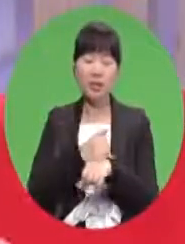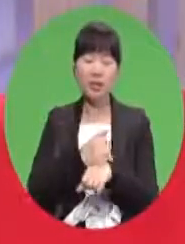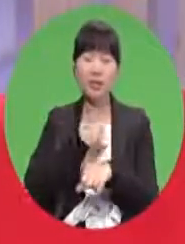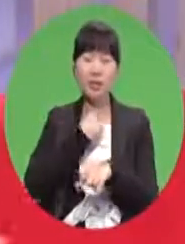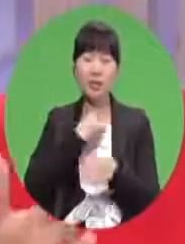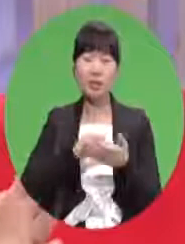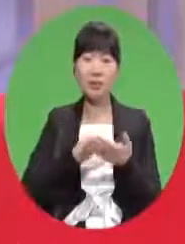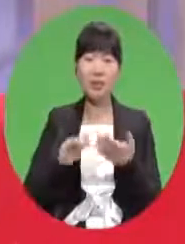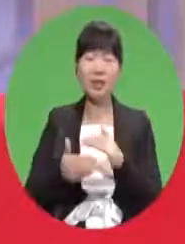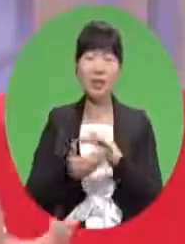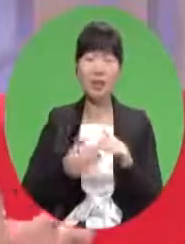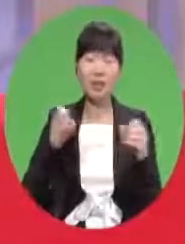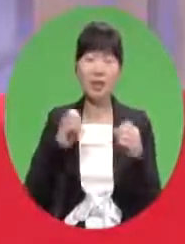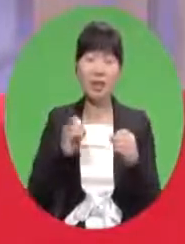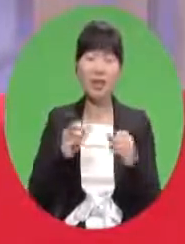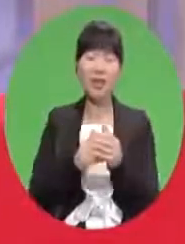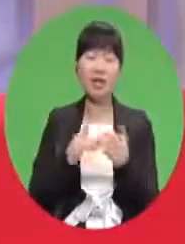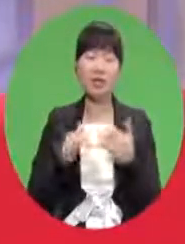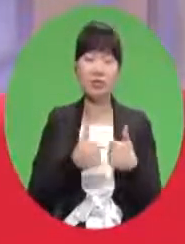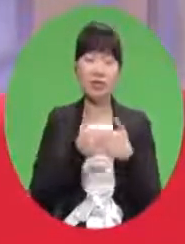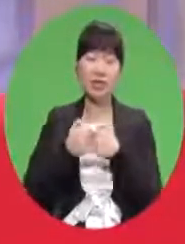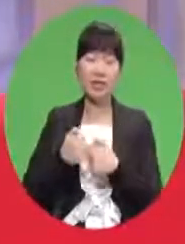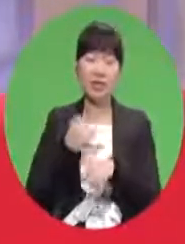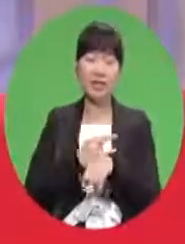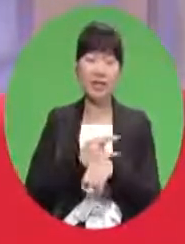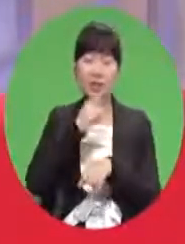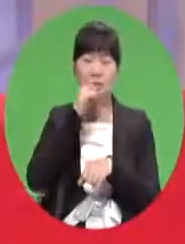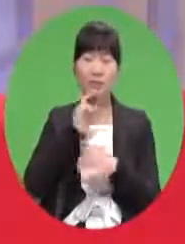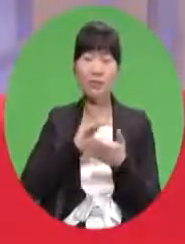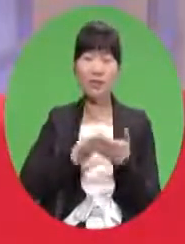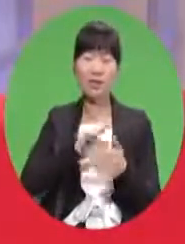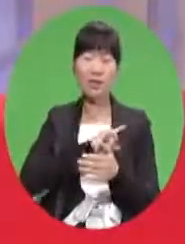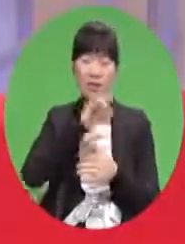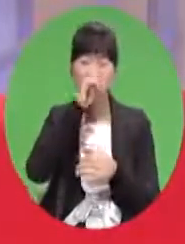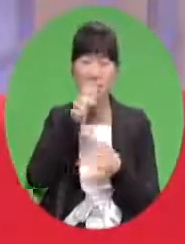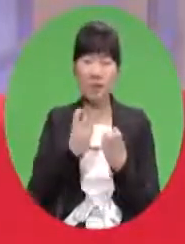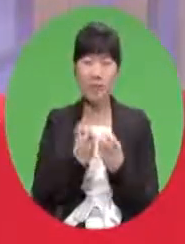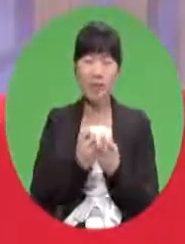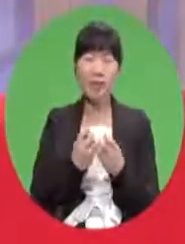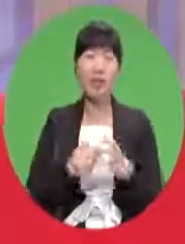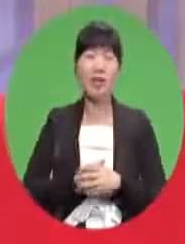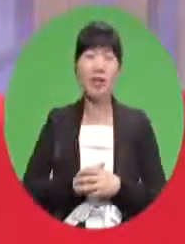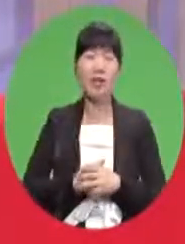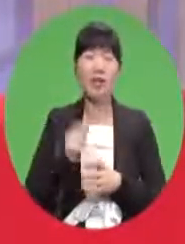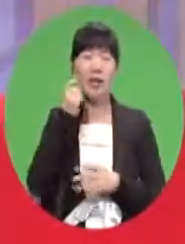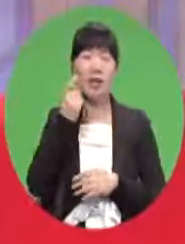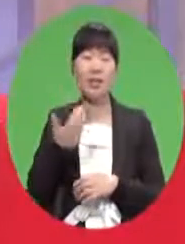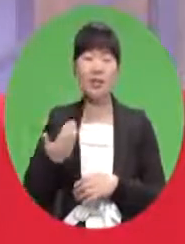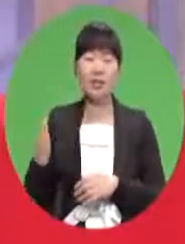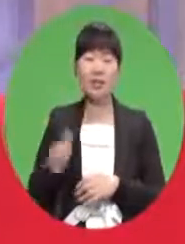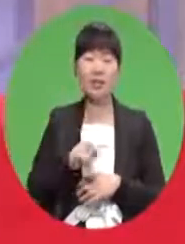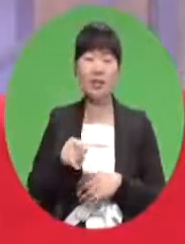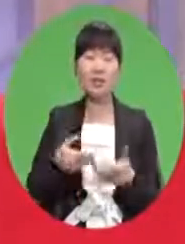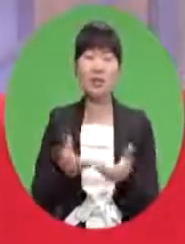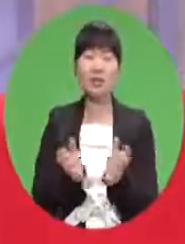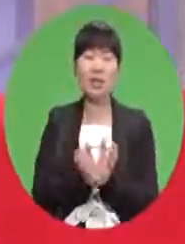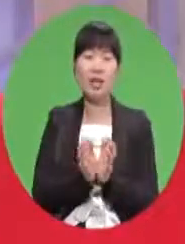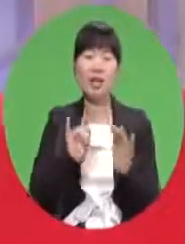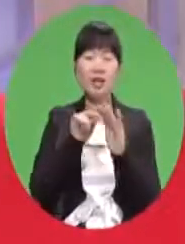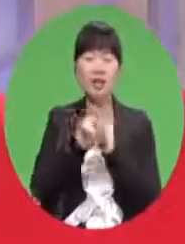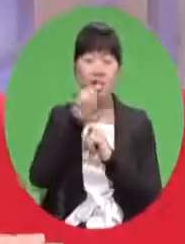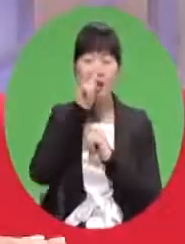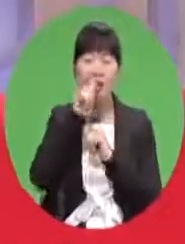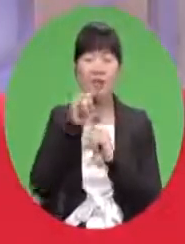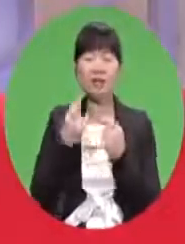라고 미리 얘기하시고 상의를 하시는 게 좋아요. 그래서 제일 좋은 방법은 한 달 전부터 그 기관을 가요.